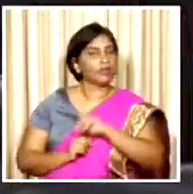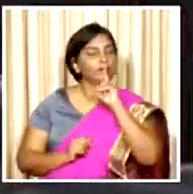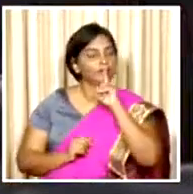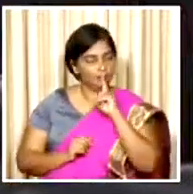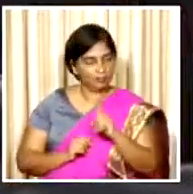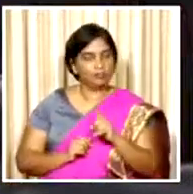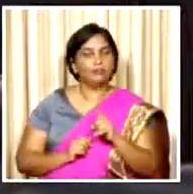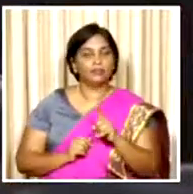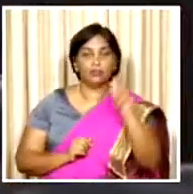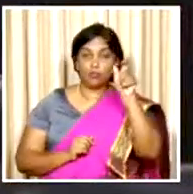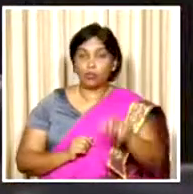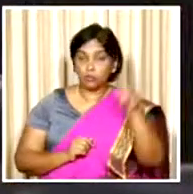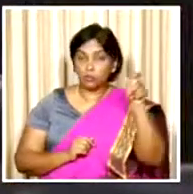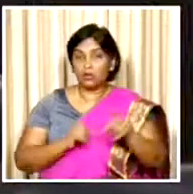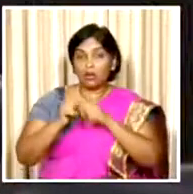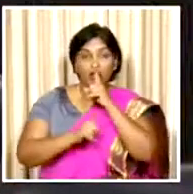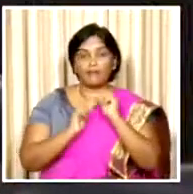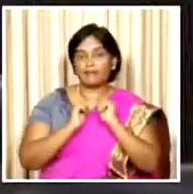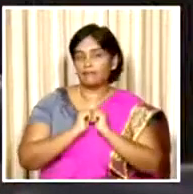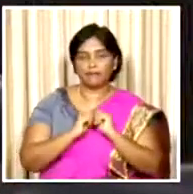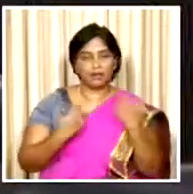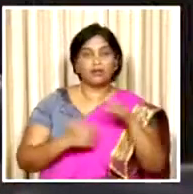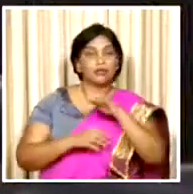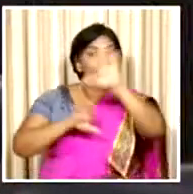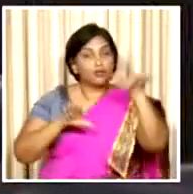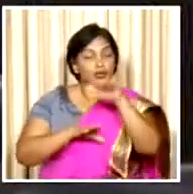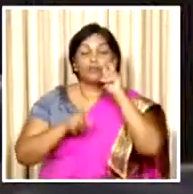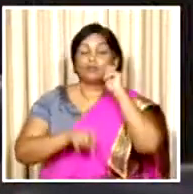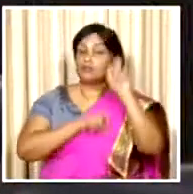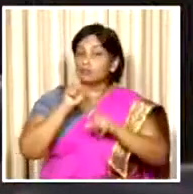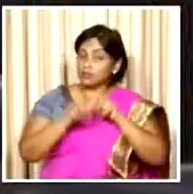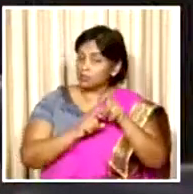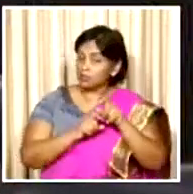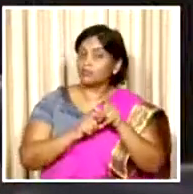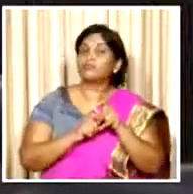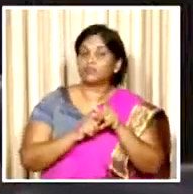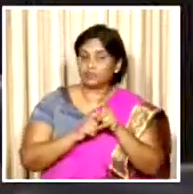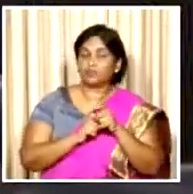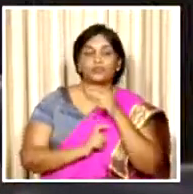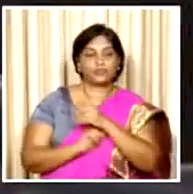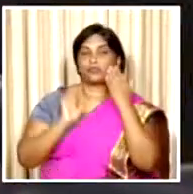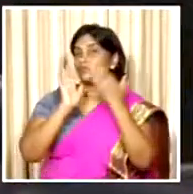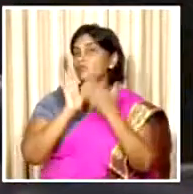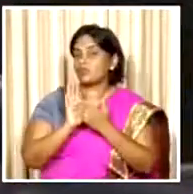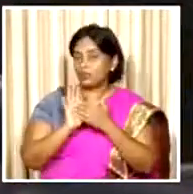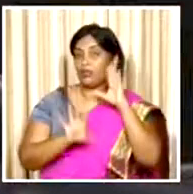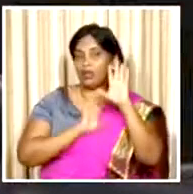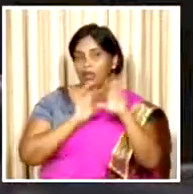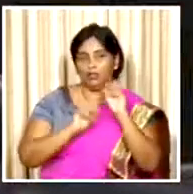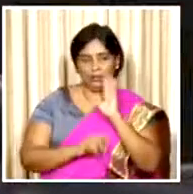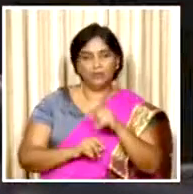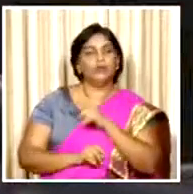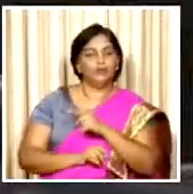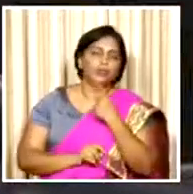කියනවා පුද්ගලයන්ගේ කතා නෙවෙයි වැදගත් වෙන්නේ සමස්ත ජනතාව සහ කියලා ඔහු ඉදිරිපත් කරන දත්ත ටිකක් තියෙනවා.